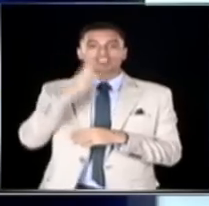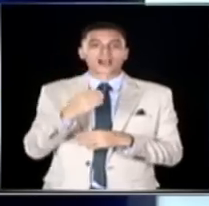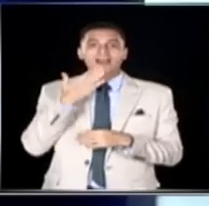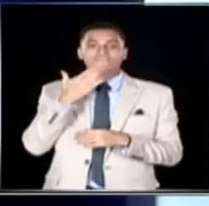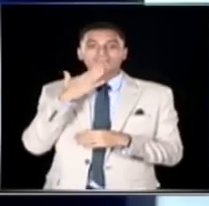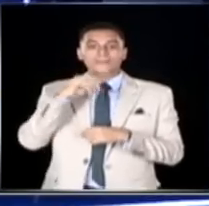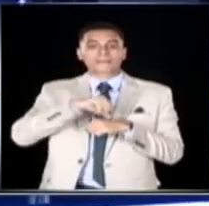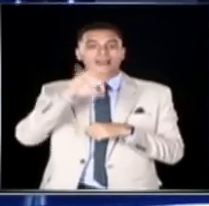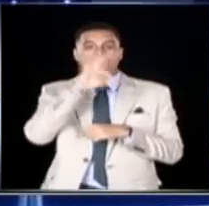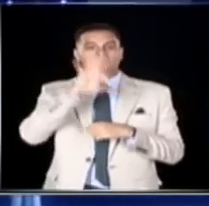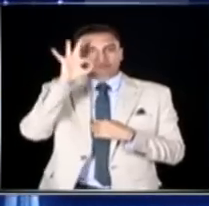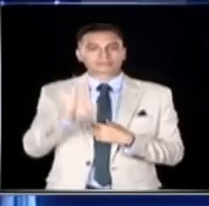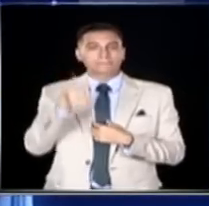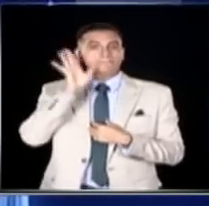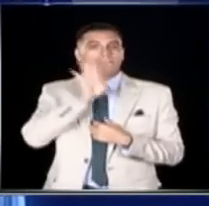يقع؟